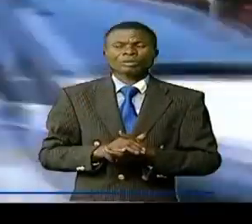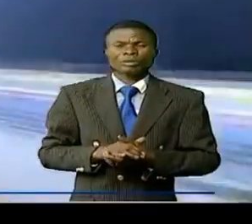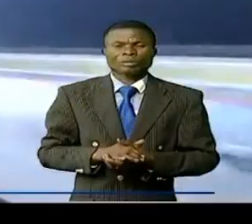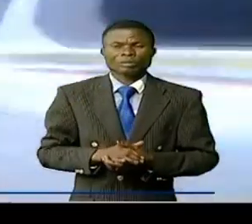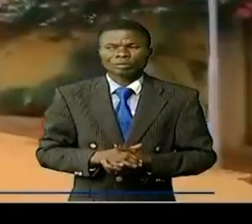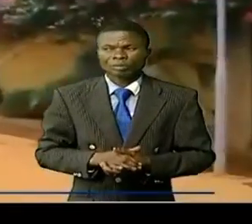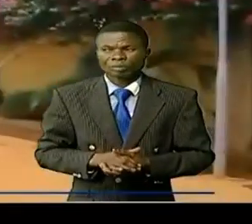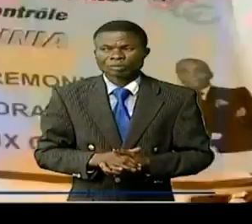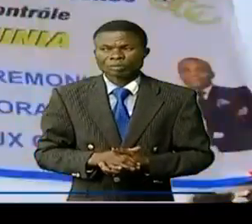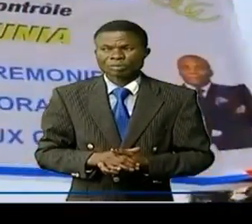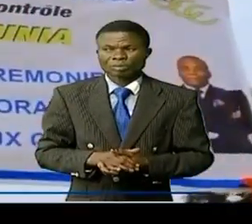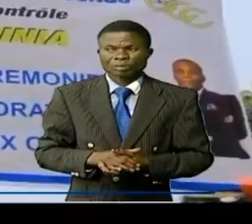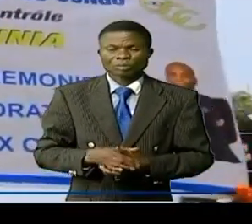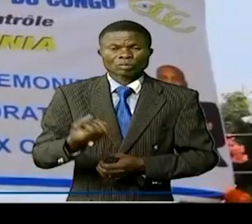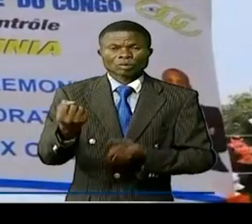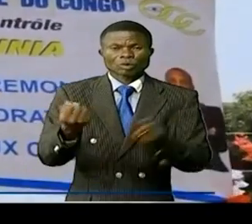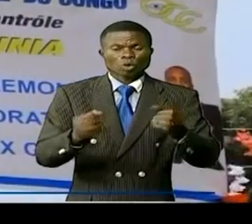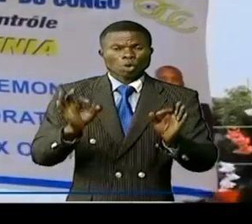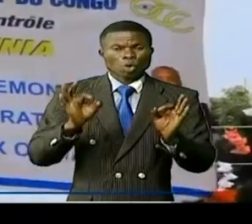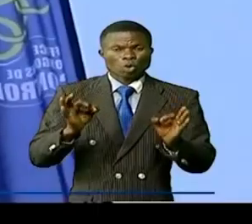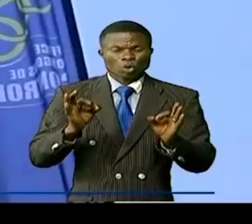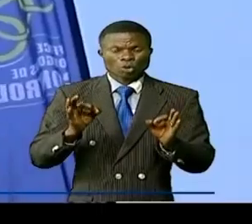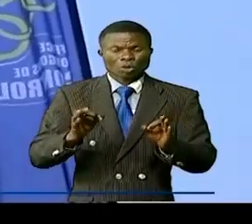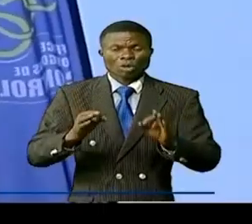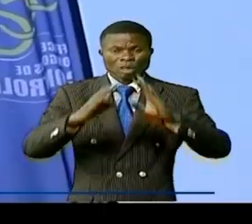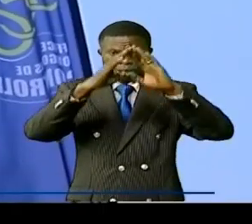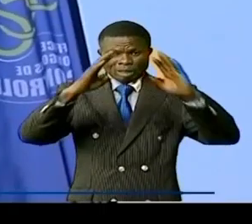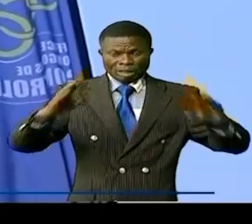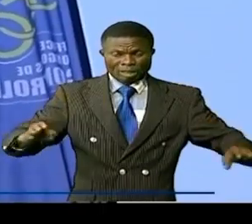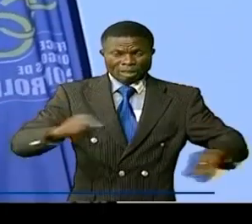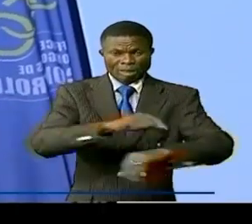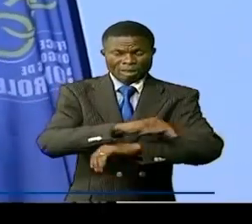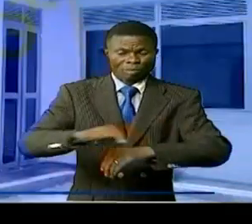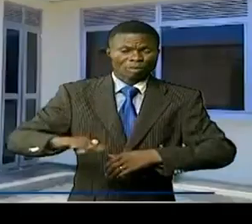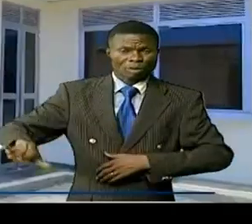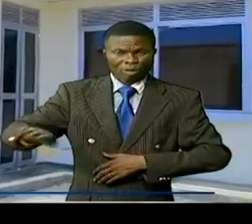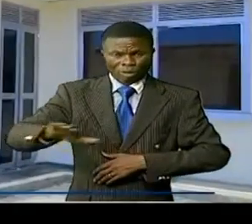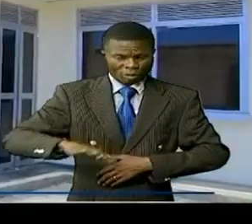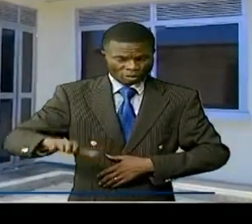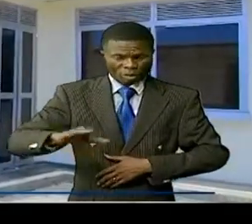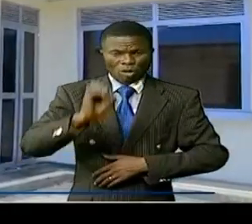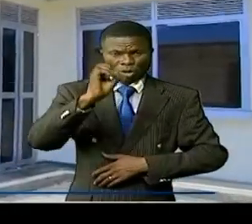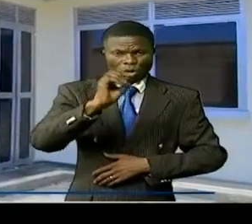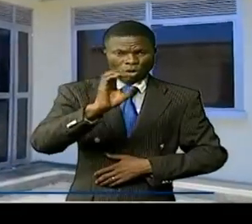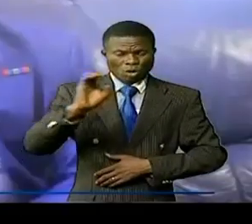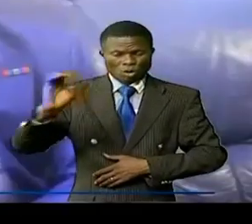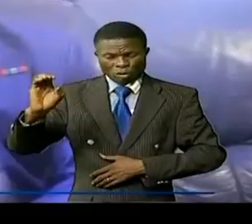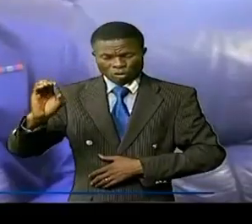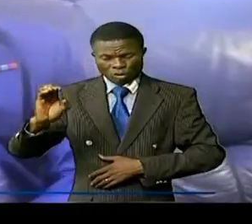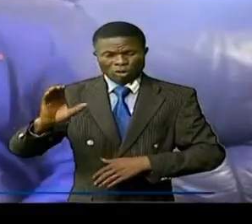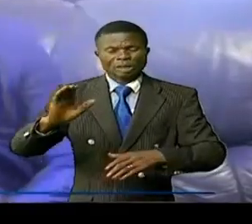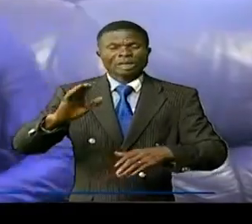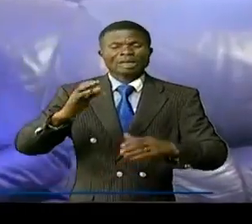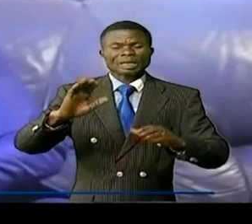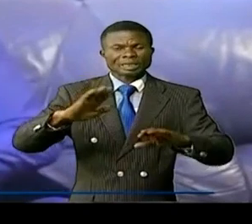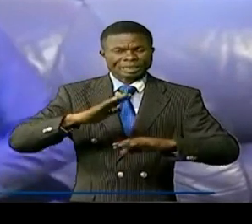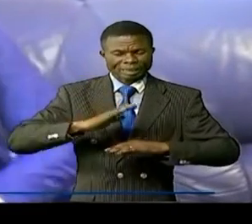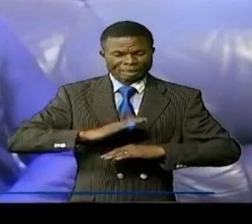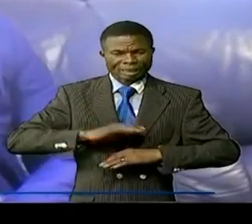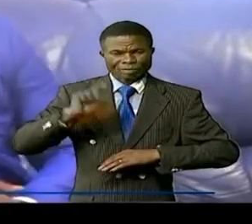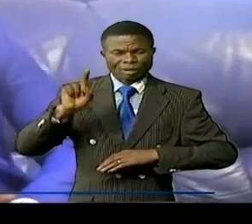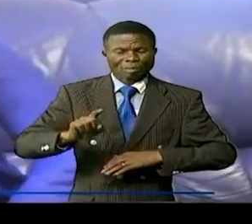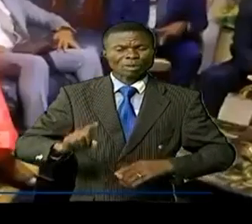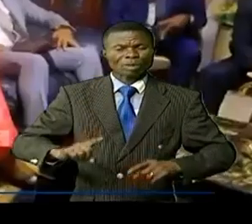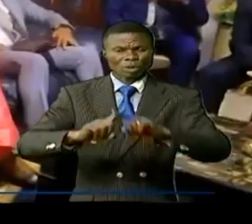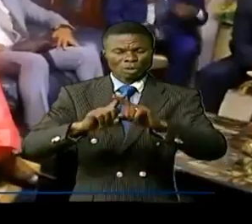vision de moderniser les infrastructures de l'OCC à travers le pays pour ainsi répondre à la mission lui confiée par l'État congolais,